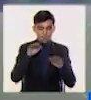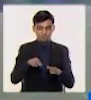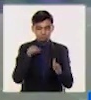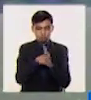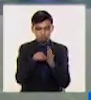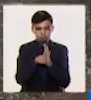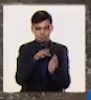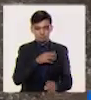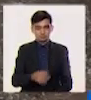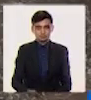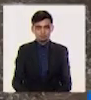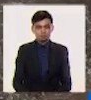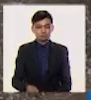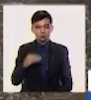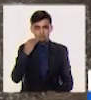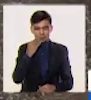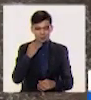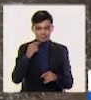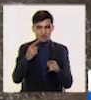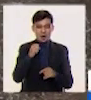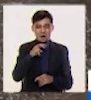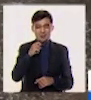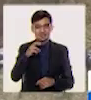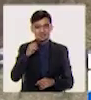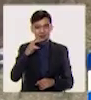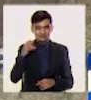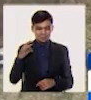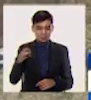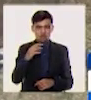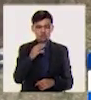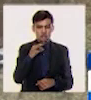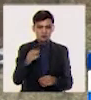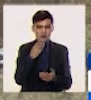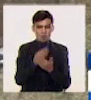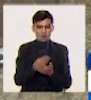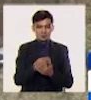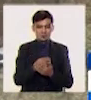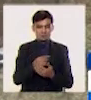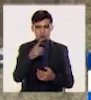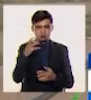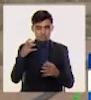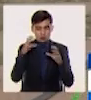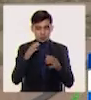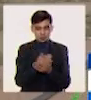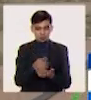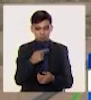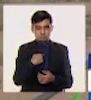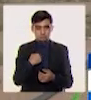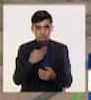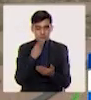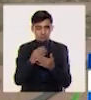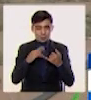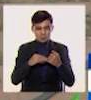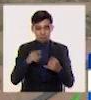көрінеді. Түркістандық шаруа Александр Шин өзіне тиесілі заңды жеріне әлдебіреулердің иелік етіп, шаруашылық жүргізген